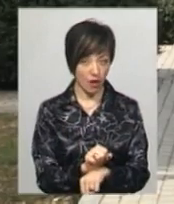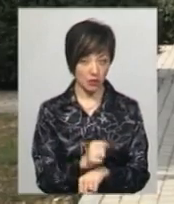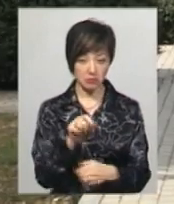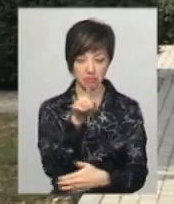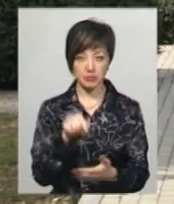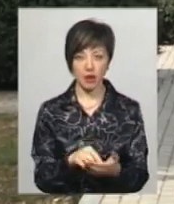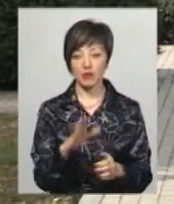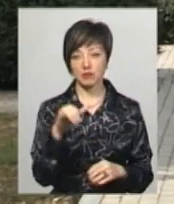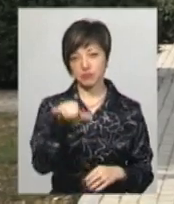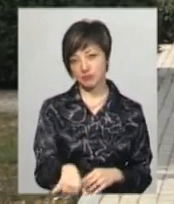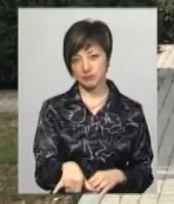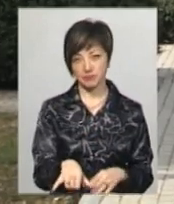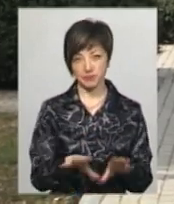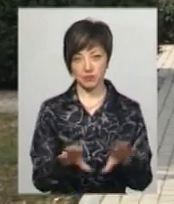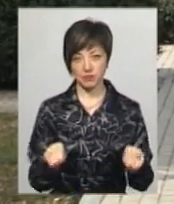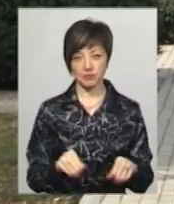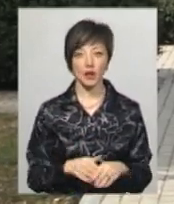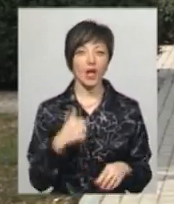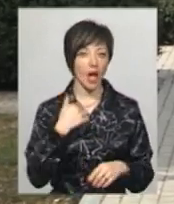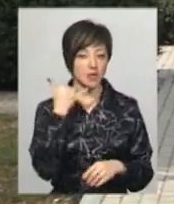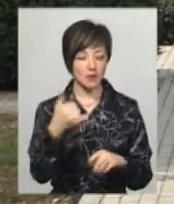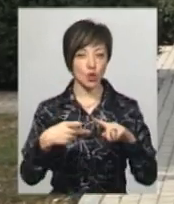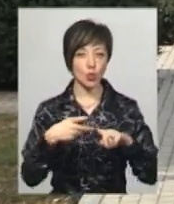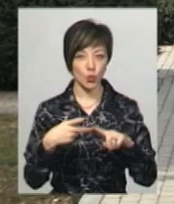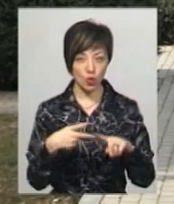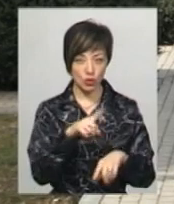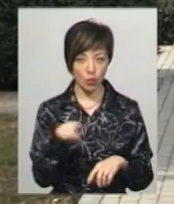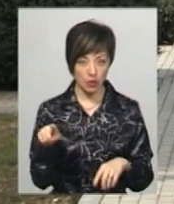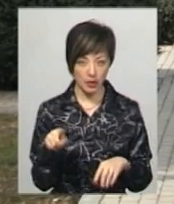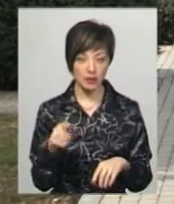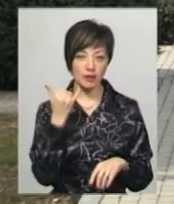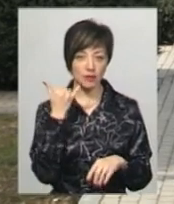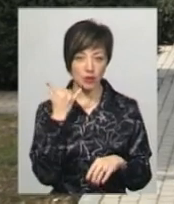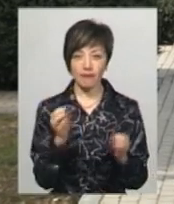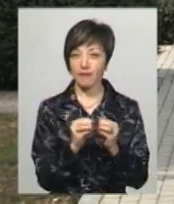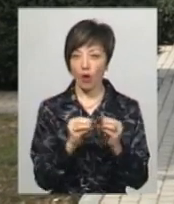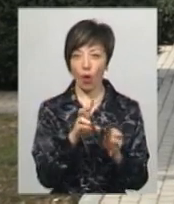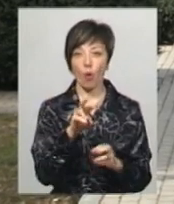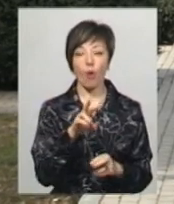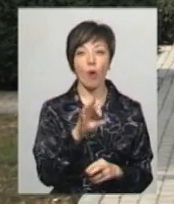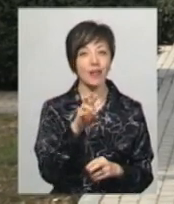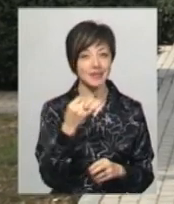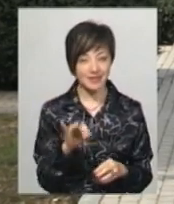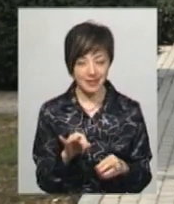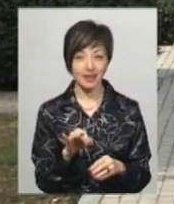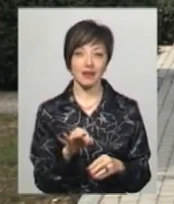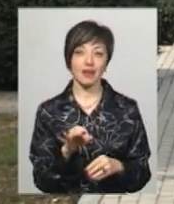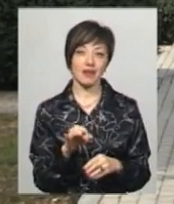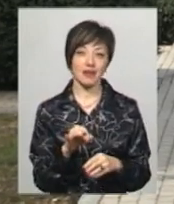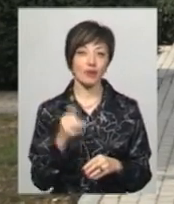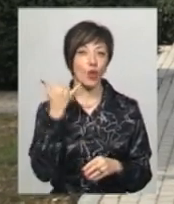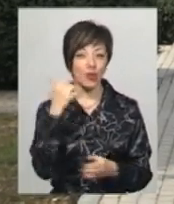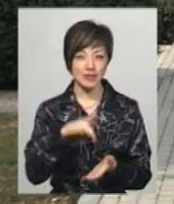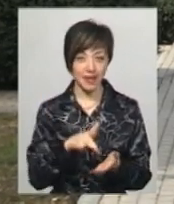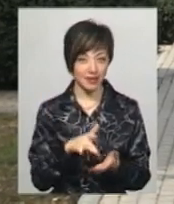Він кинув слухавку. Я зателефонувала на інший номер телефона, і той самий Олексій, той самий кол-центр,